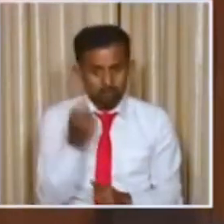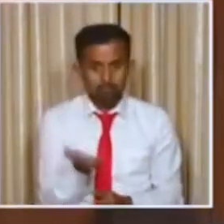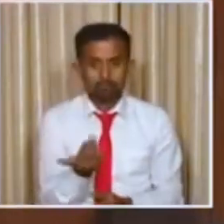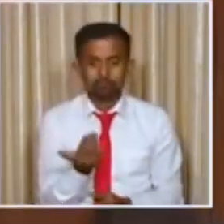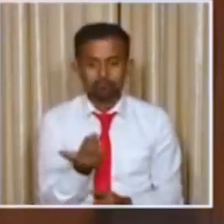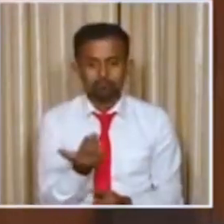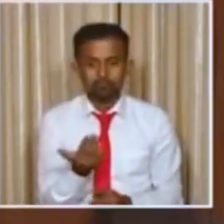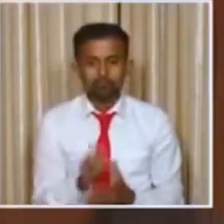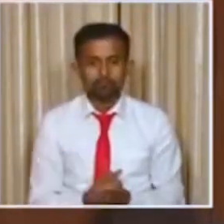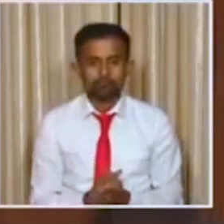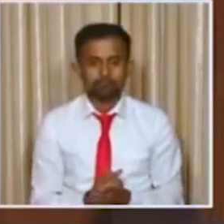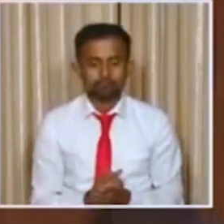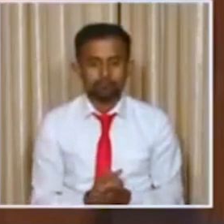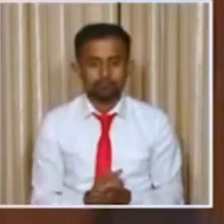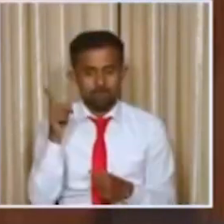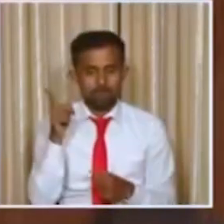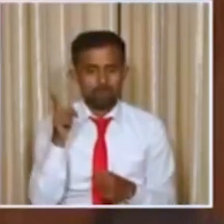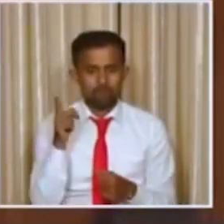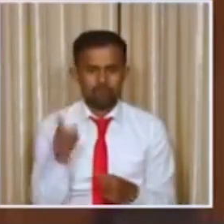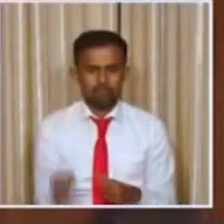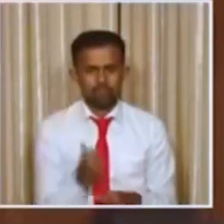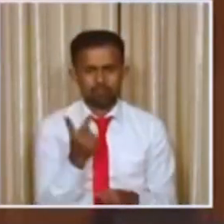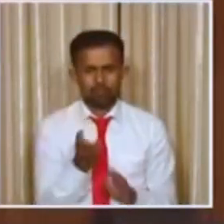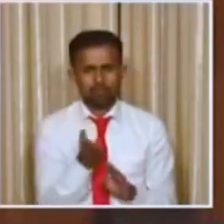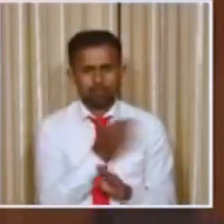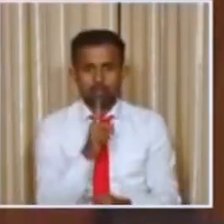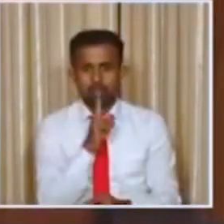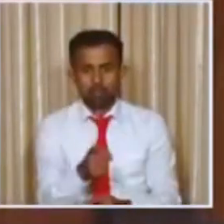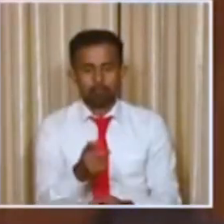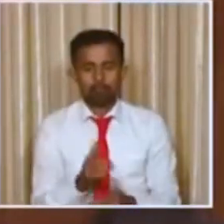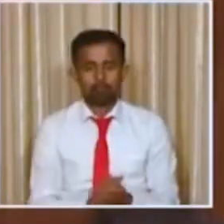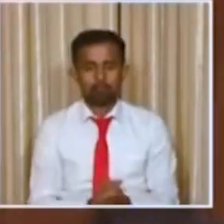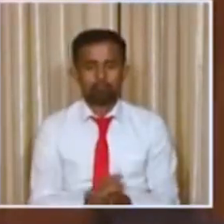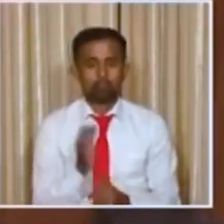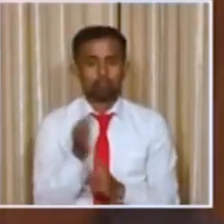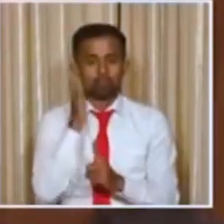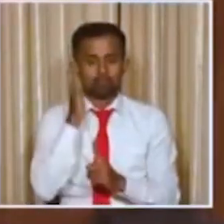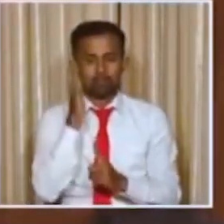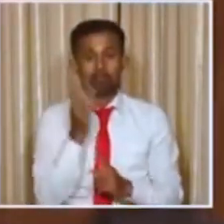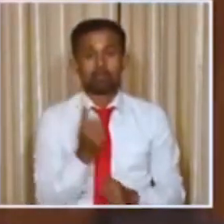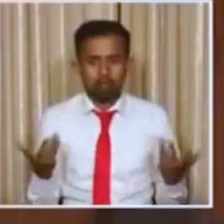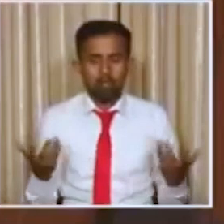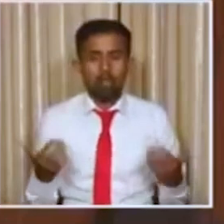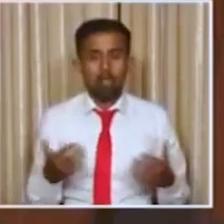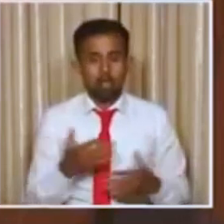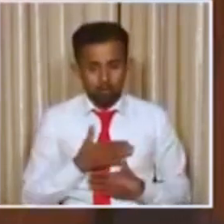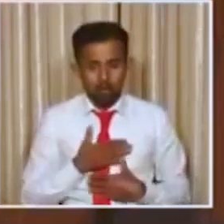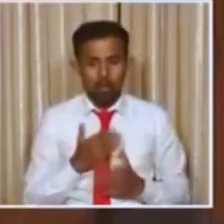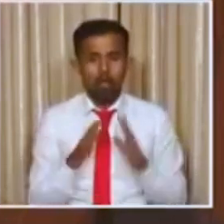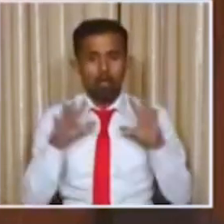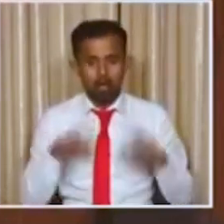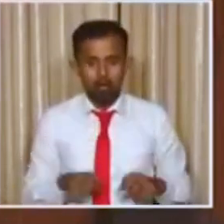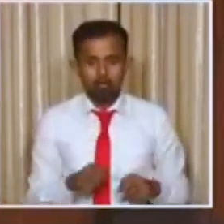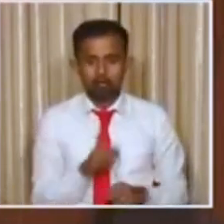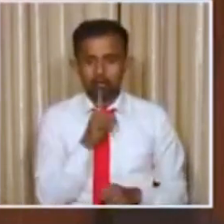அழிந்து போற அளவுக்கு தான் அவருடைய செயல்பாடுகள் அமையும். தான் ரணில் ராஜபக்சே அல்ல, இந்த நாடு ஜனாதிபதிக்கு சொந்தமான நாடு மட்டுமல்ல. நான் இதை இவ்வாறு